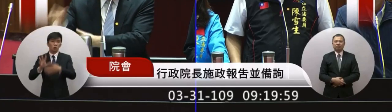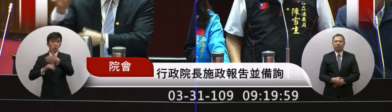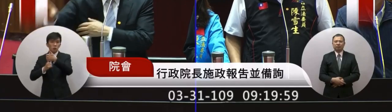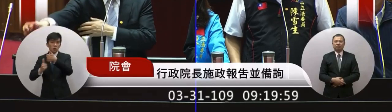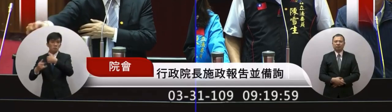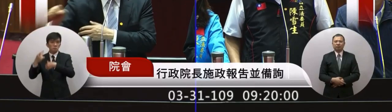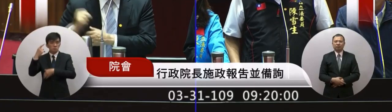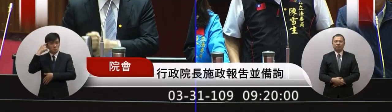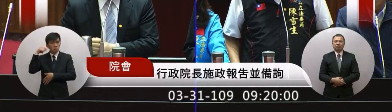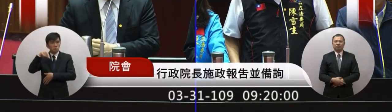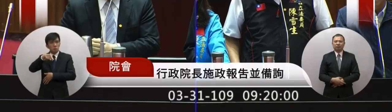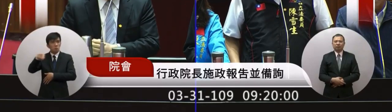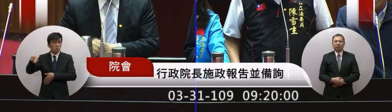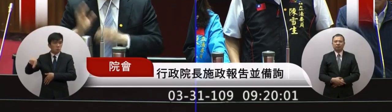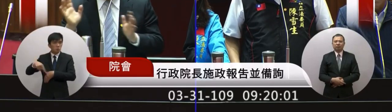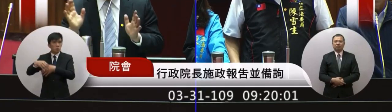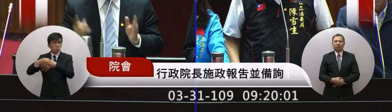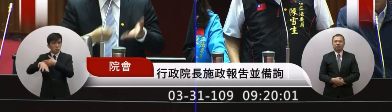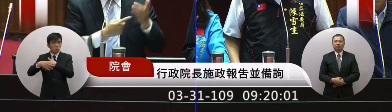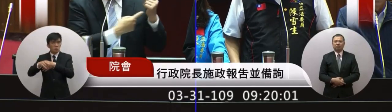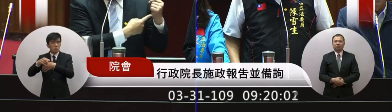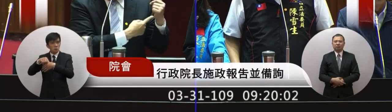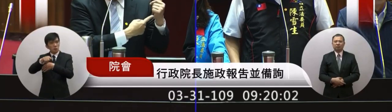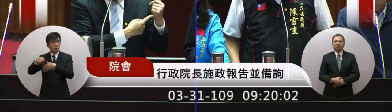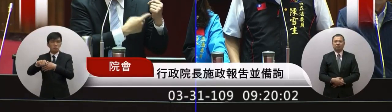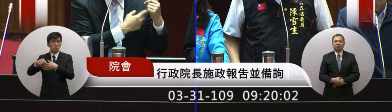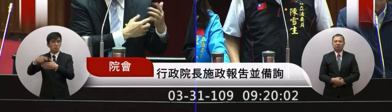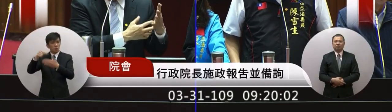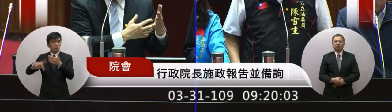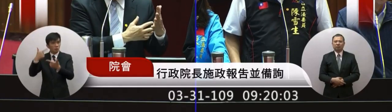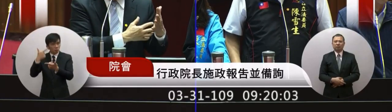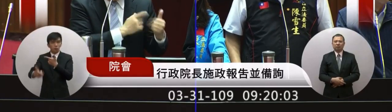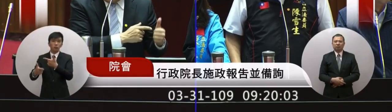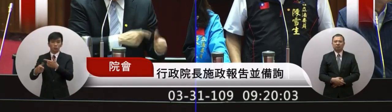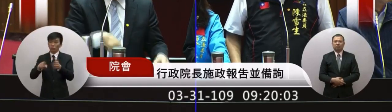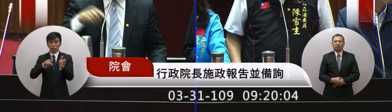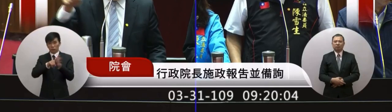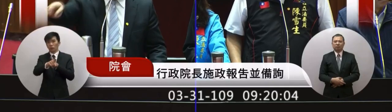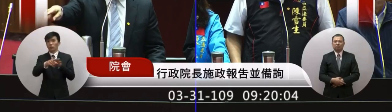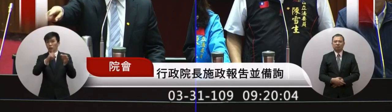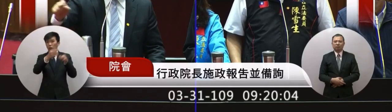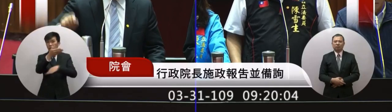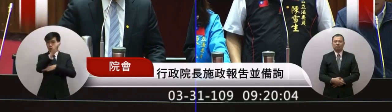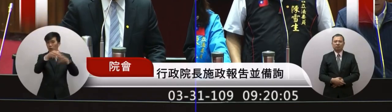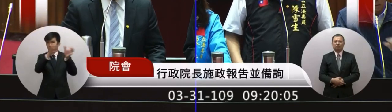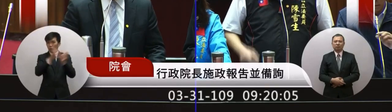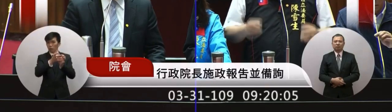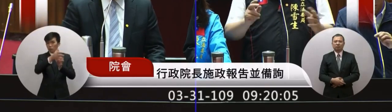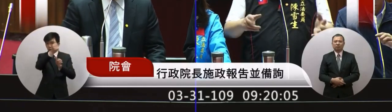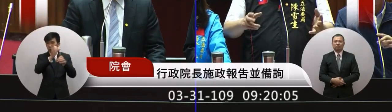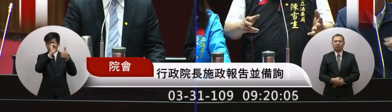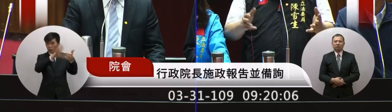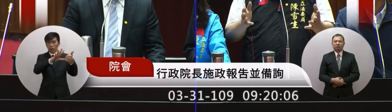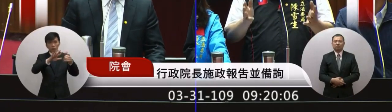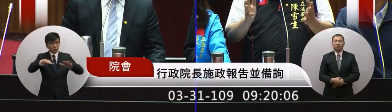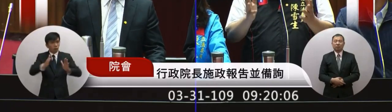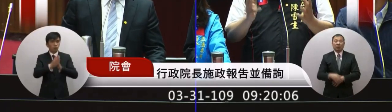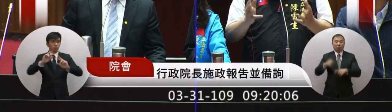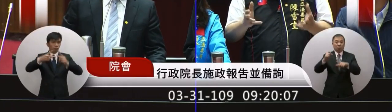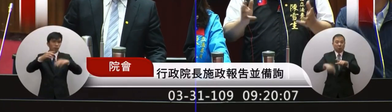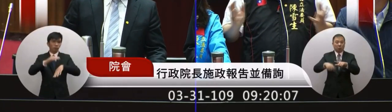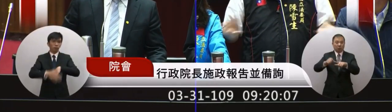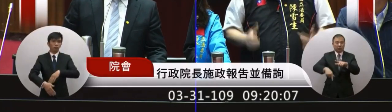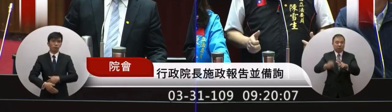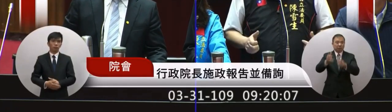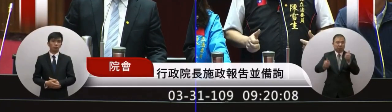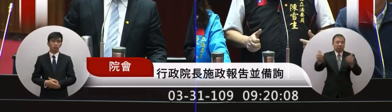什么是雨天在给人家收伞的不合理，你直接给财政部长讲，我们马上来改正。 现在企业界他